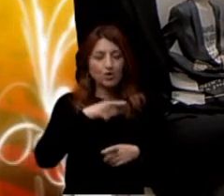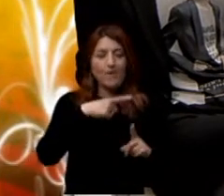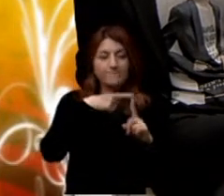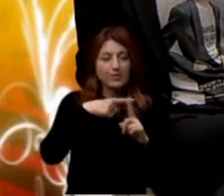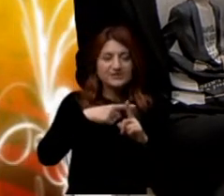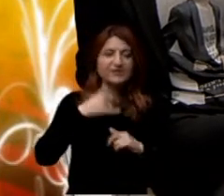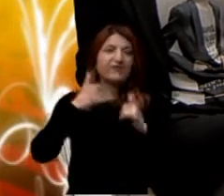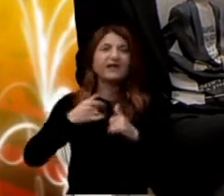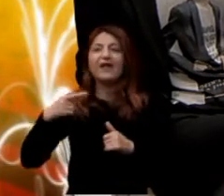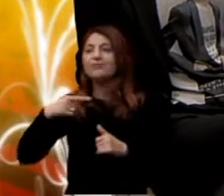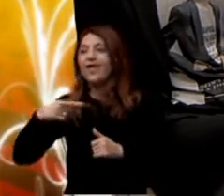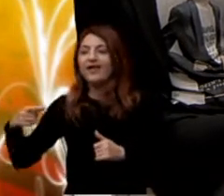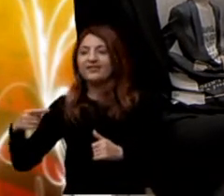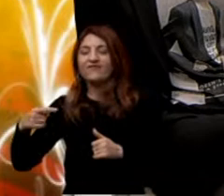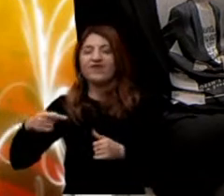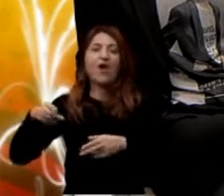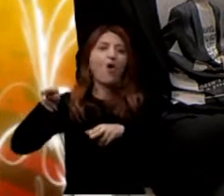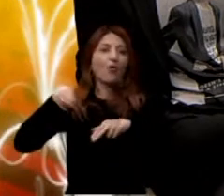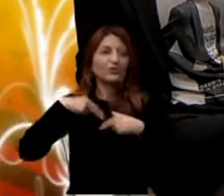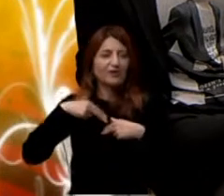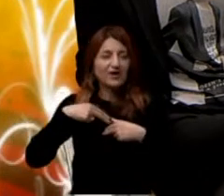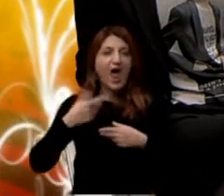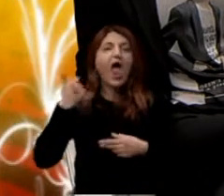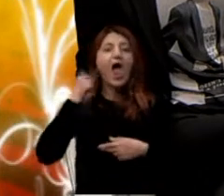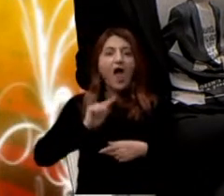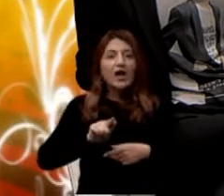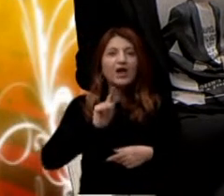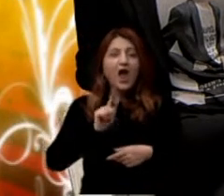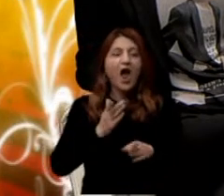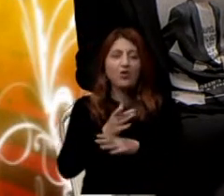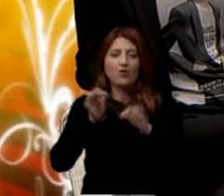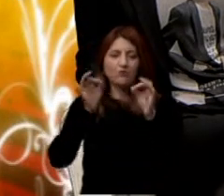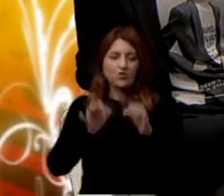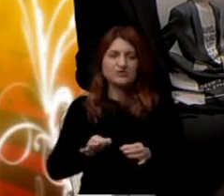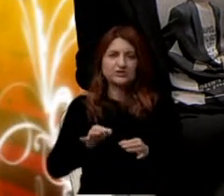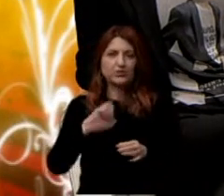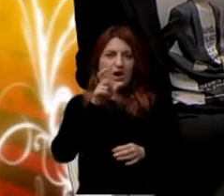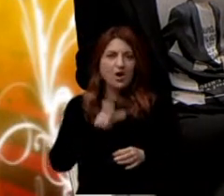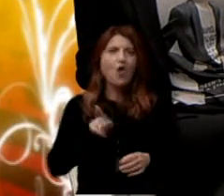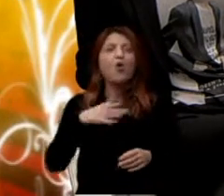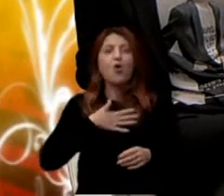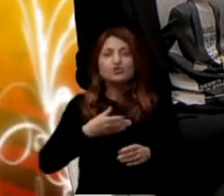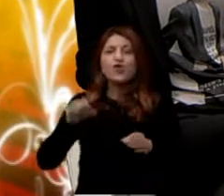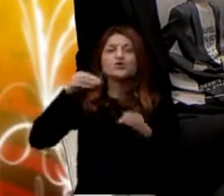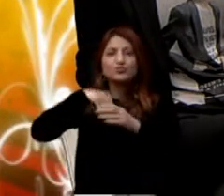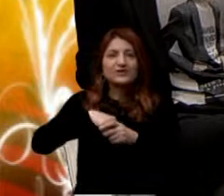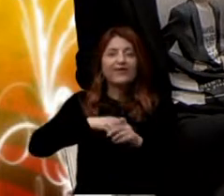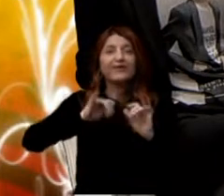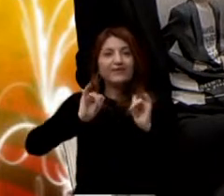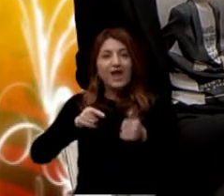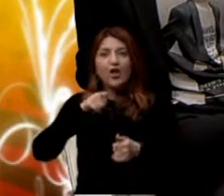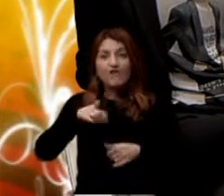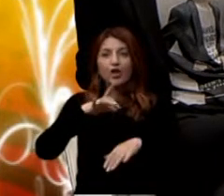ili negativan feedback. To znači itekako ona će kao osiguranik sudjelovati u tome da li će